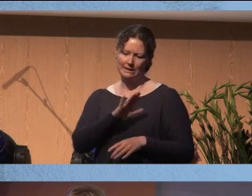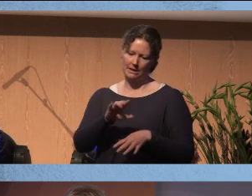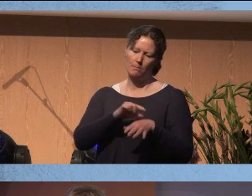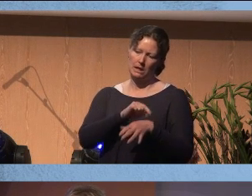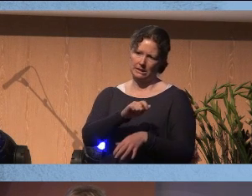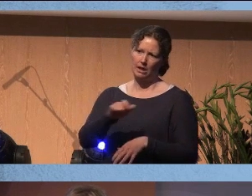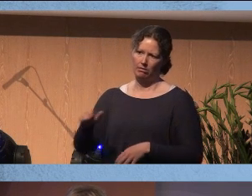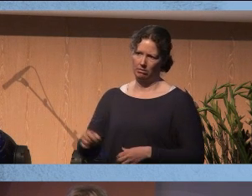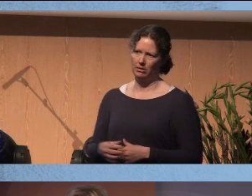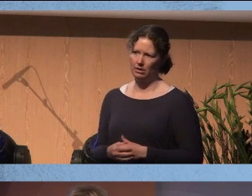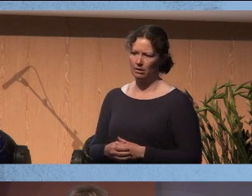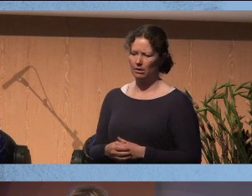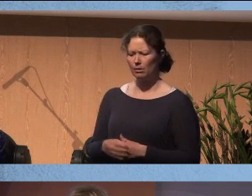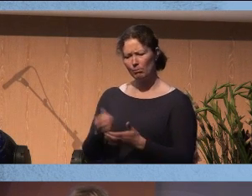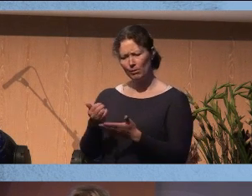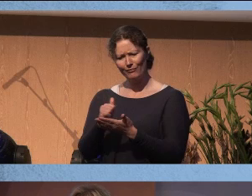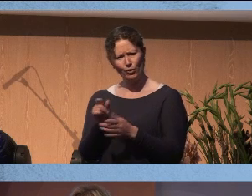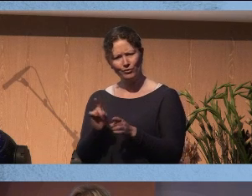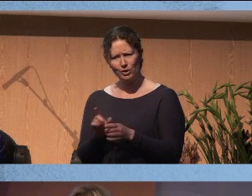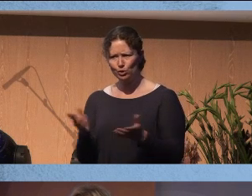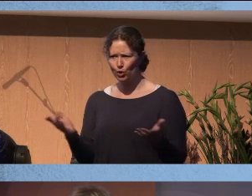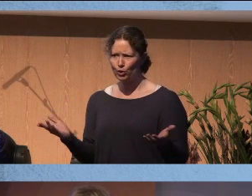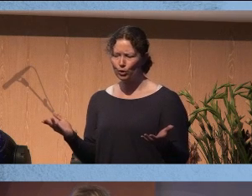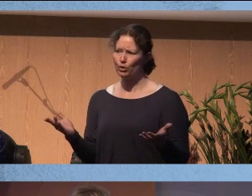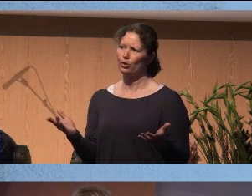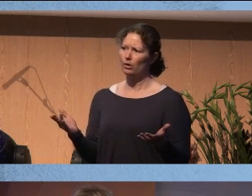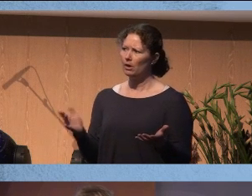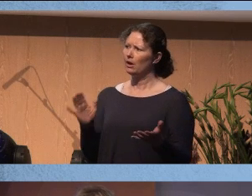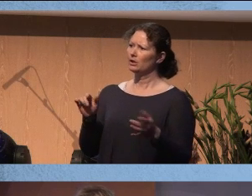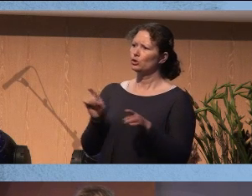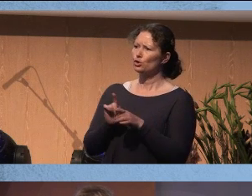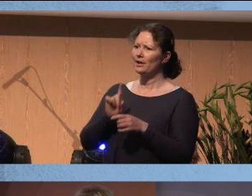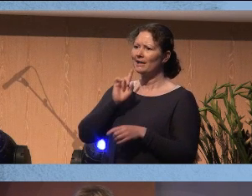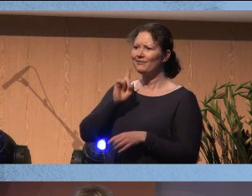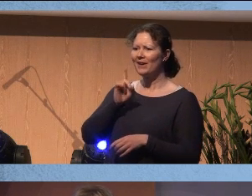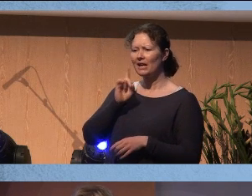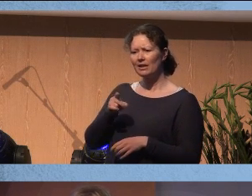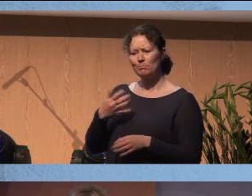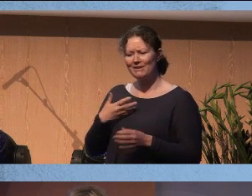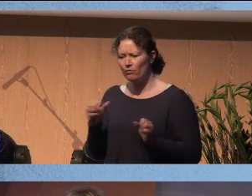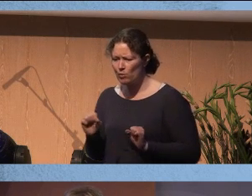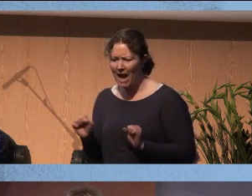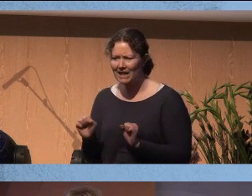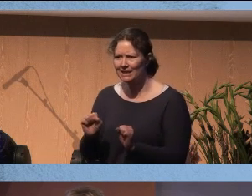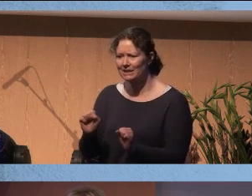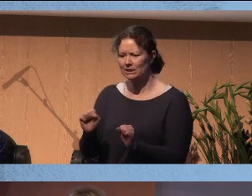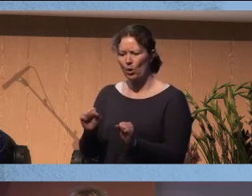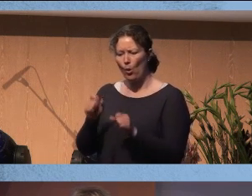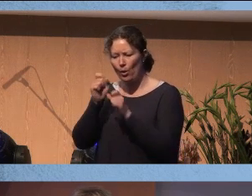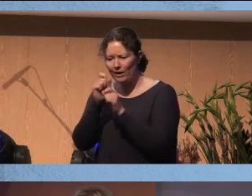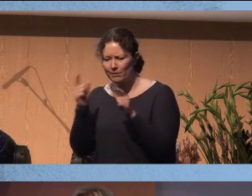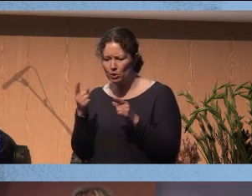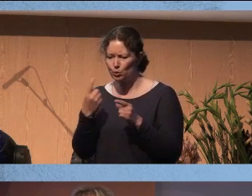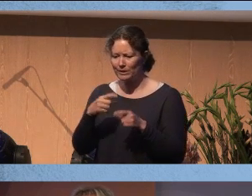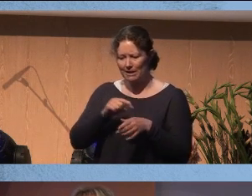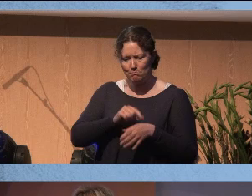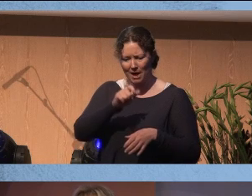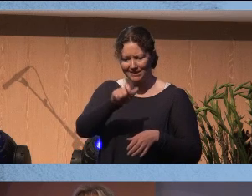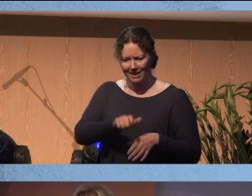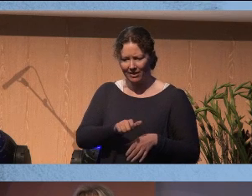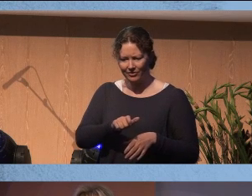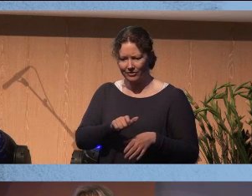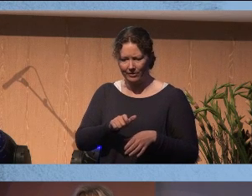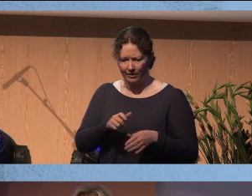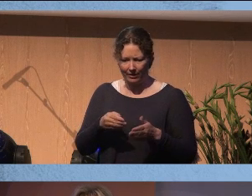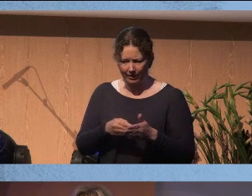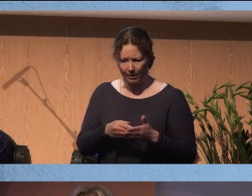pasienter. Og hvorfor det sånn? Det slik at hverdagen for hektisk og at informasjonen til pasientene derfor